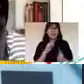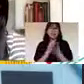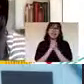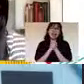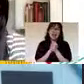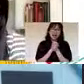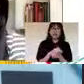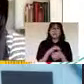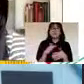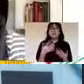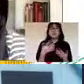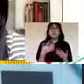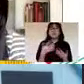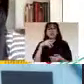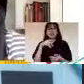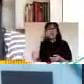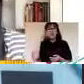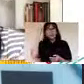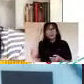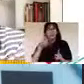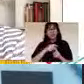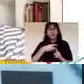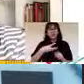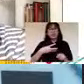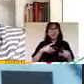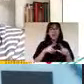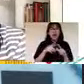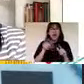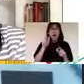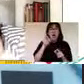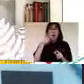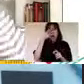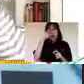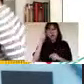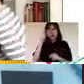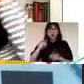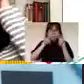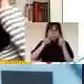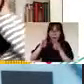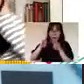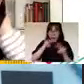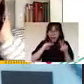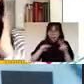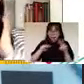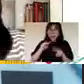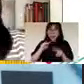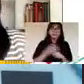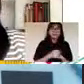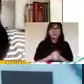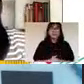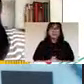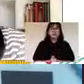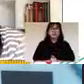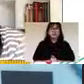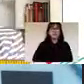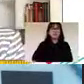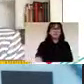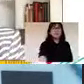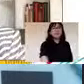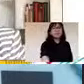Dea Tunggaesti, pengamat hukum yang juga nanti akan melengkapi diskusi ini. Nah, jadi kembali